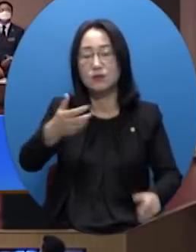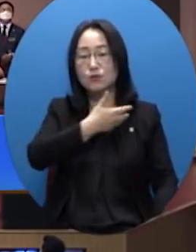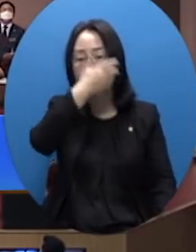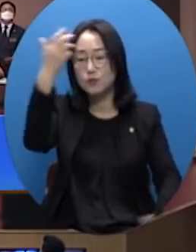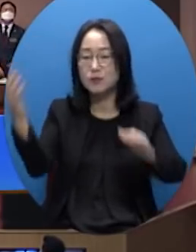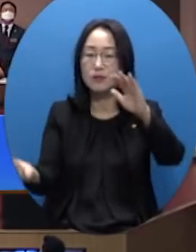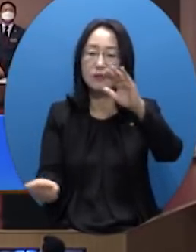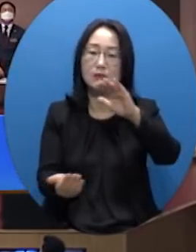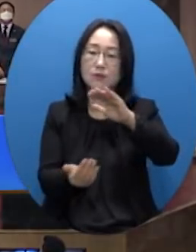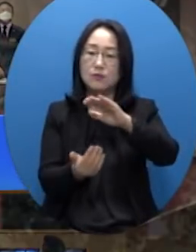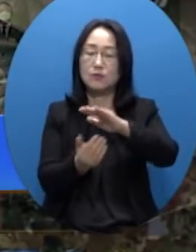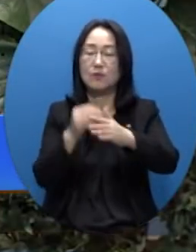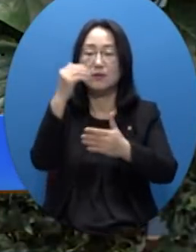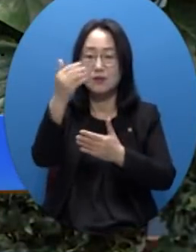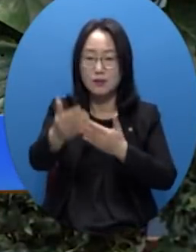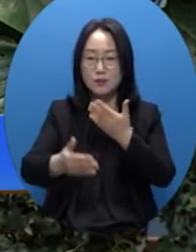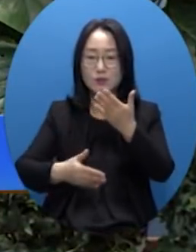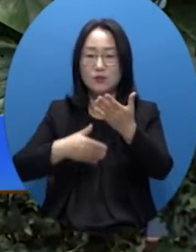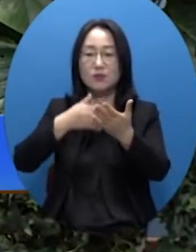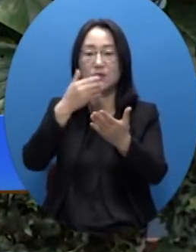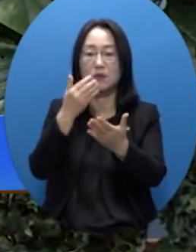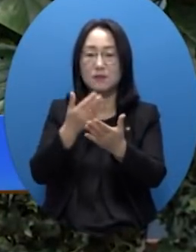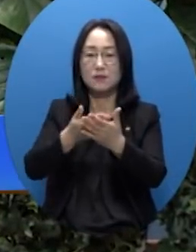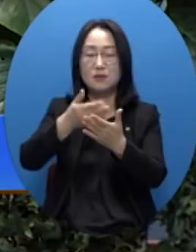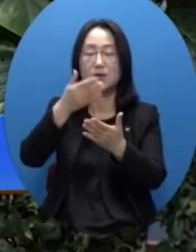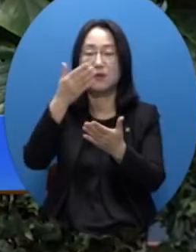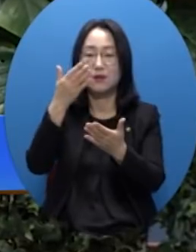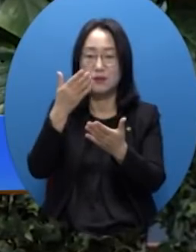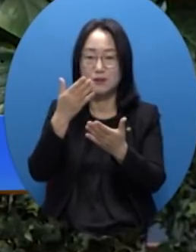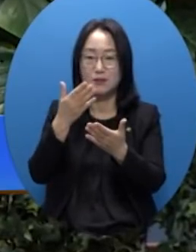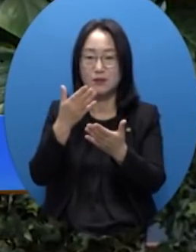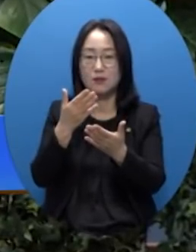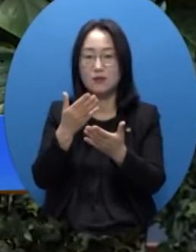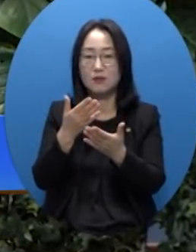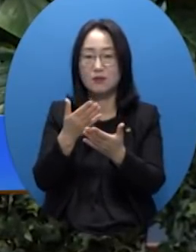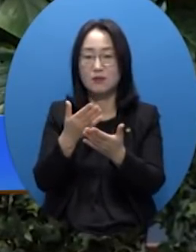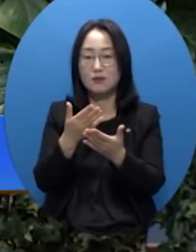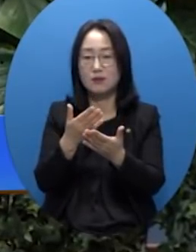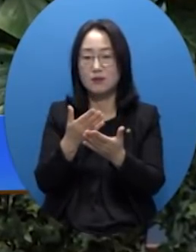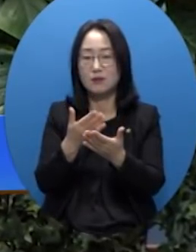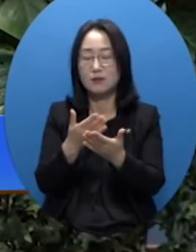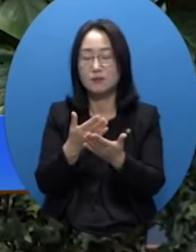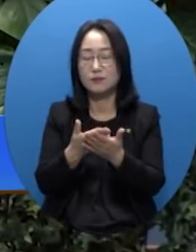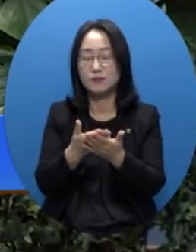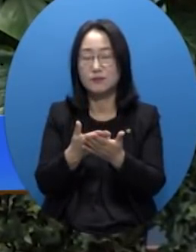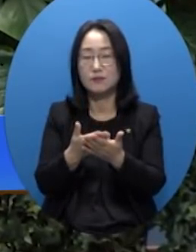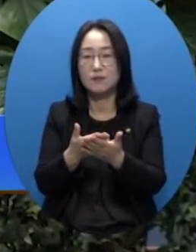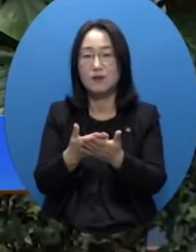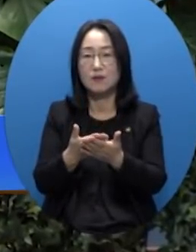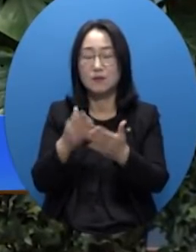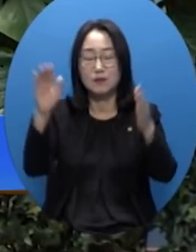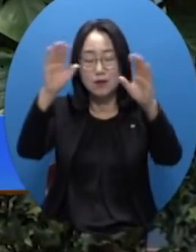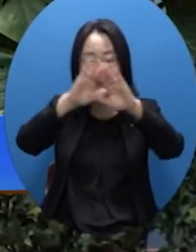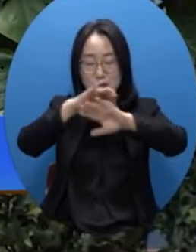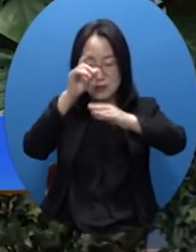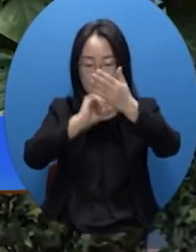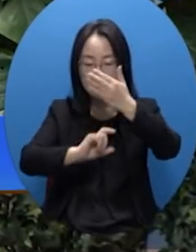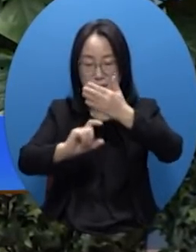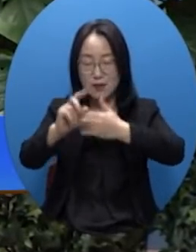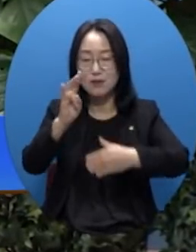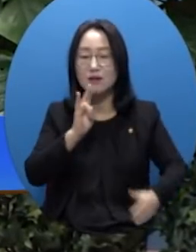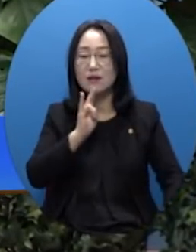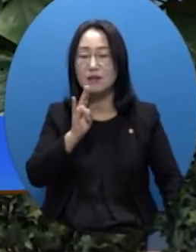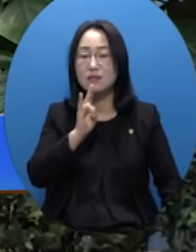예 꺽고 미루어 주옵소서 소 5 2 밥과 아 죄